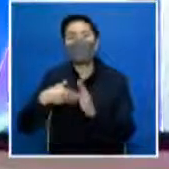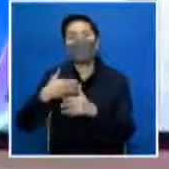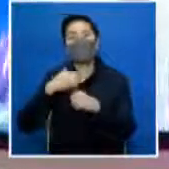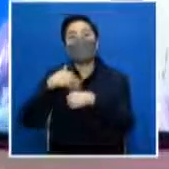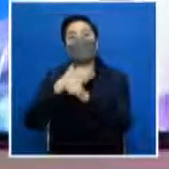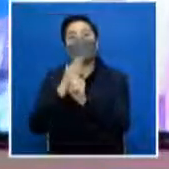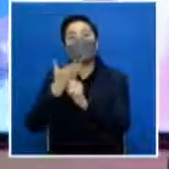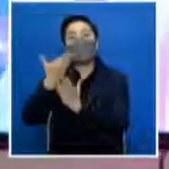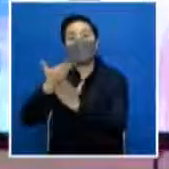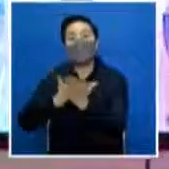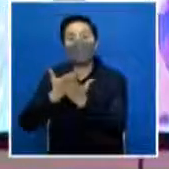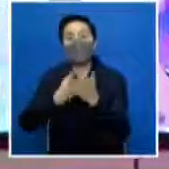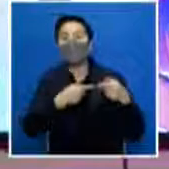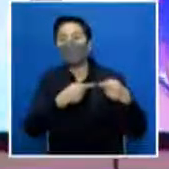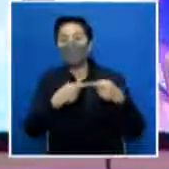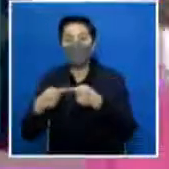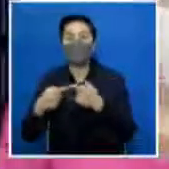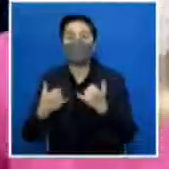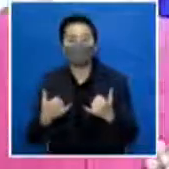ำเนียบรัฐบาลเสร็จสิ้นค่ะ